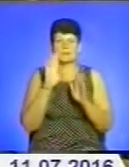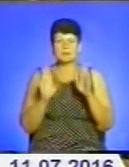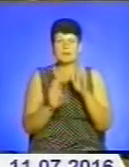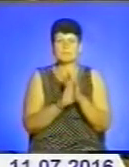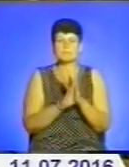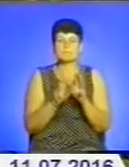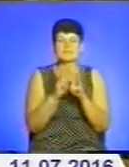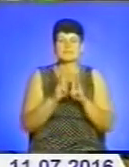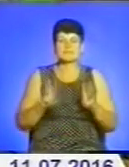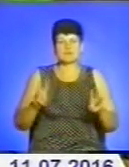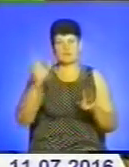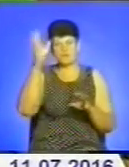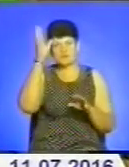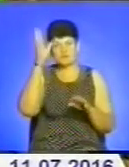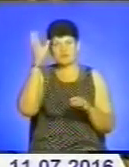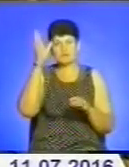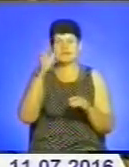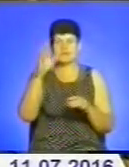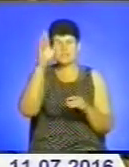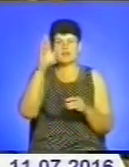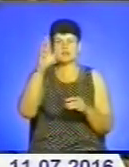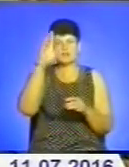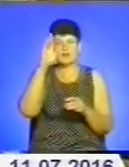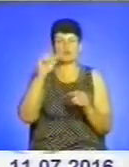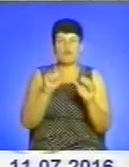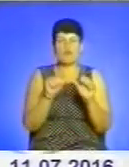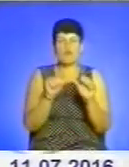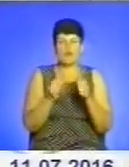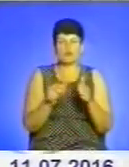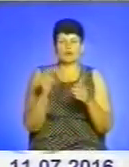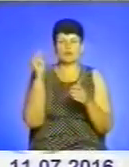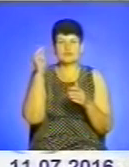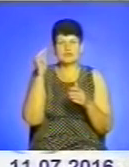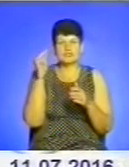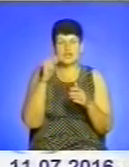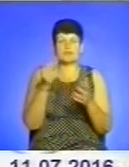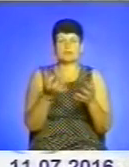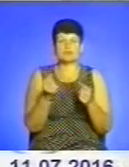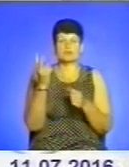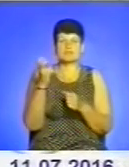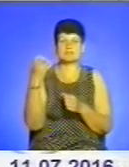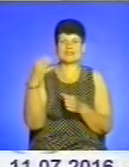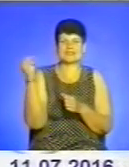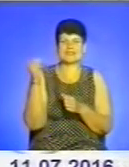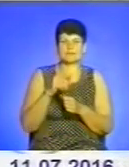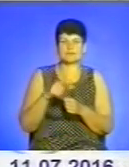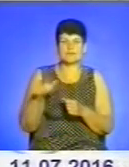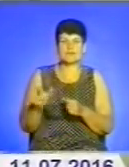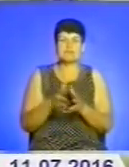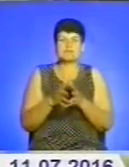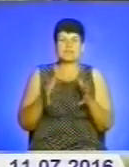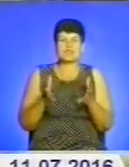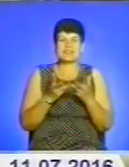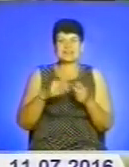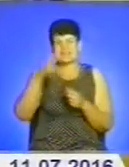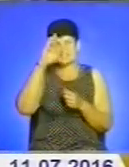Міністерству освіти і науки, на державну форму навчання приймуть близько 250 тисяч осіб. Збільшення кількості державних